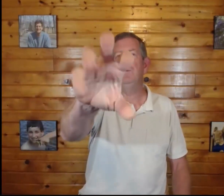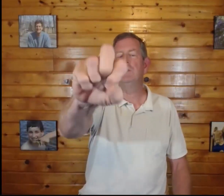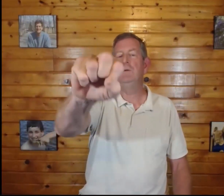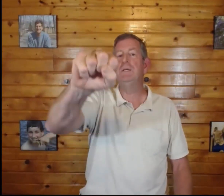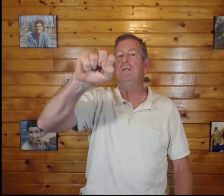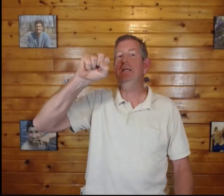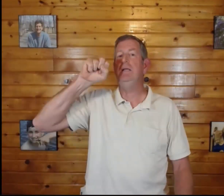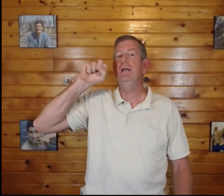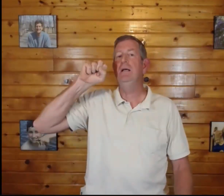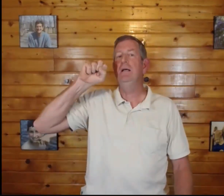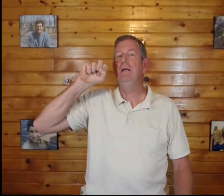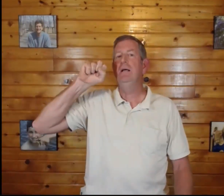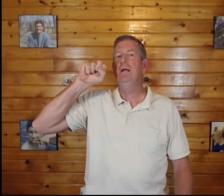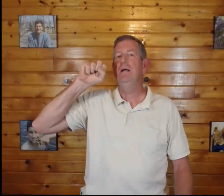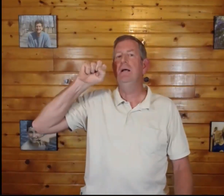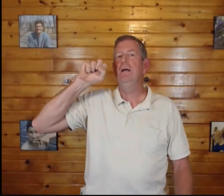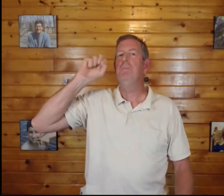mettre, et puis celui-ci,